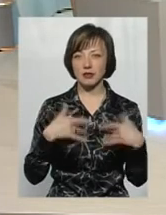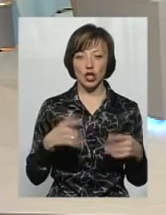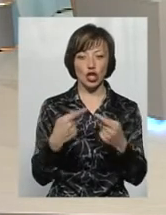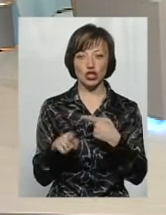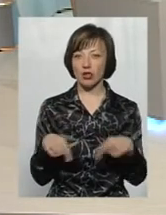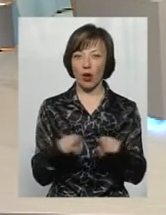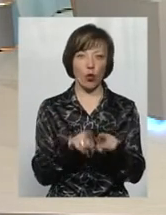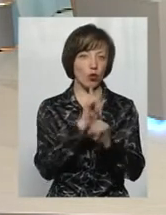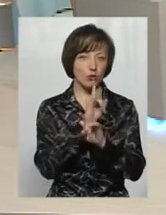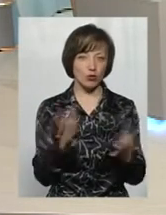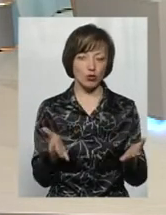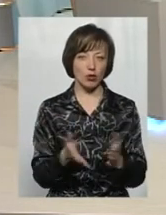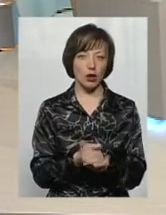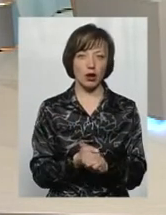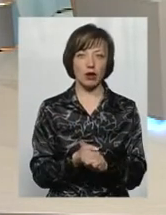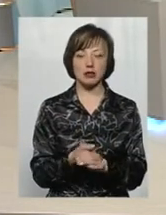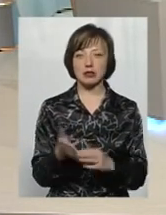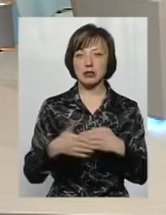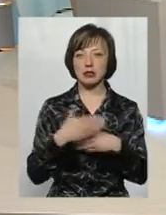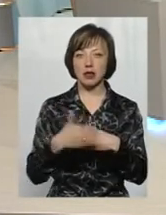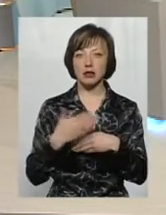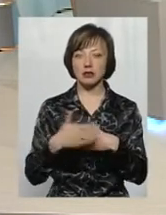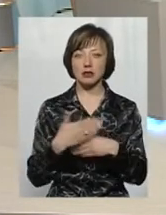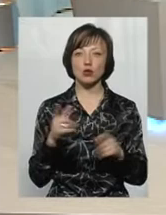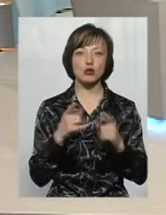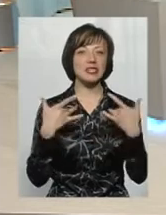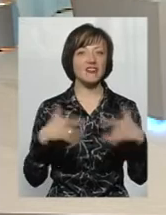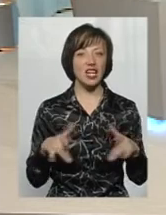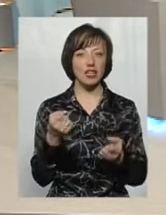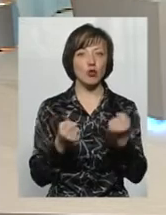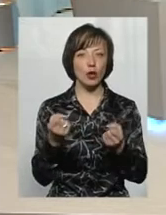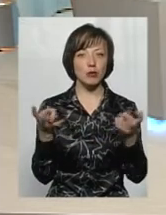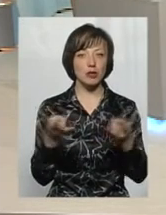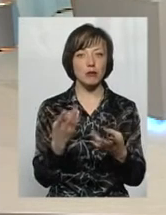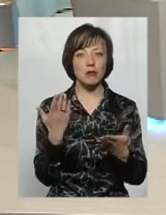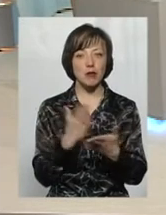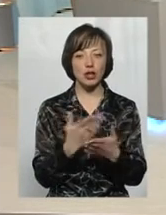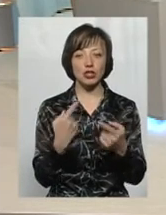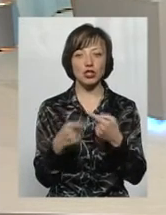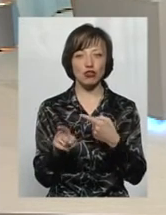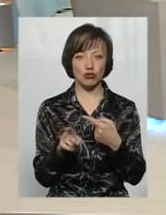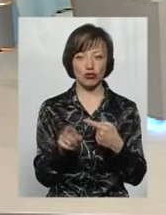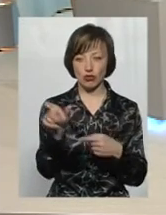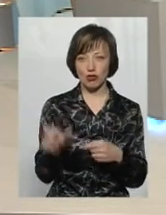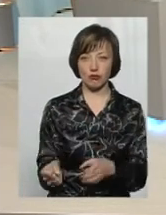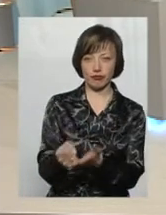такого робити? Чи якісь санкції? Для того, щоб звільнити водія, потрібно мати іншого водія. І на це ніхто не піде.